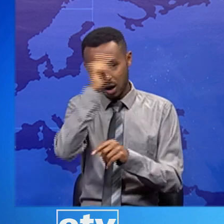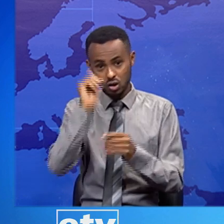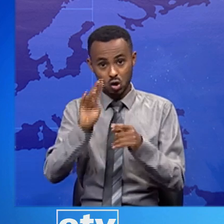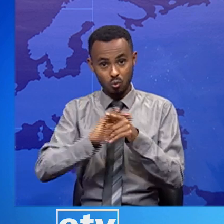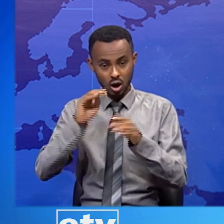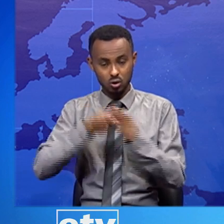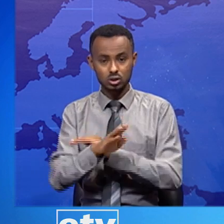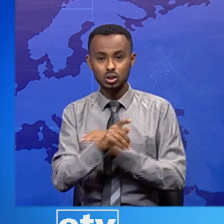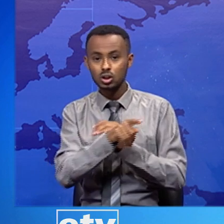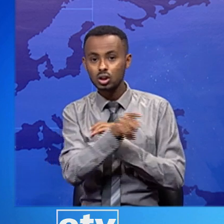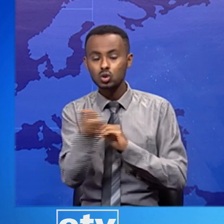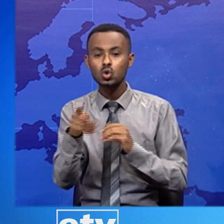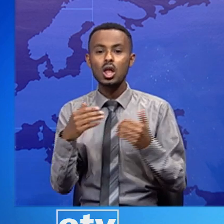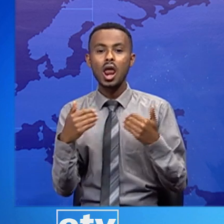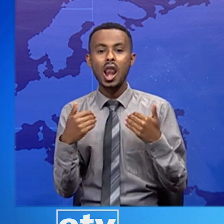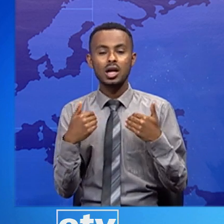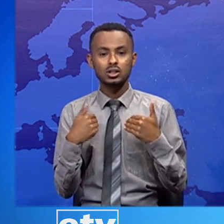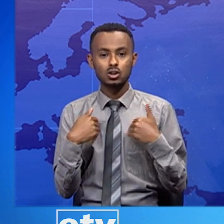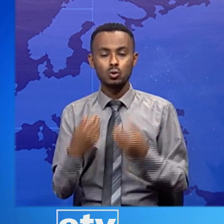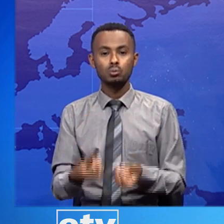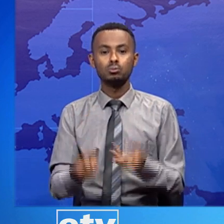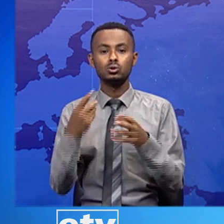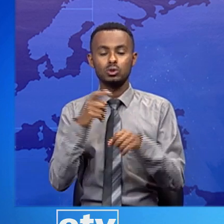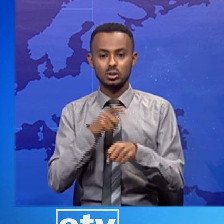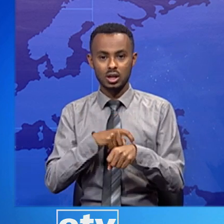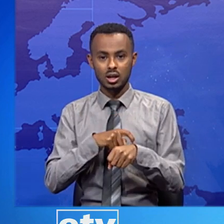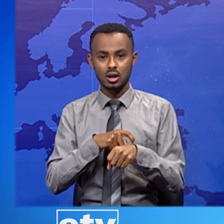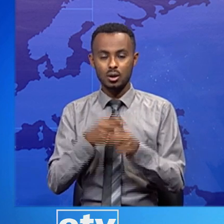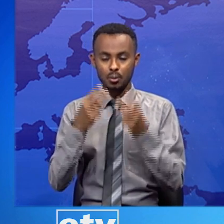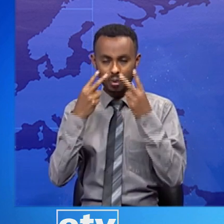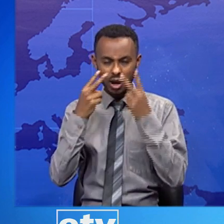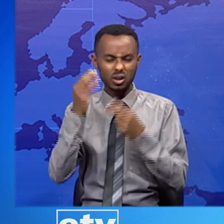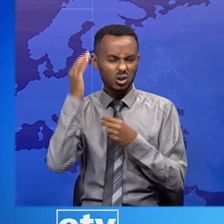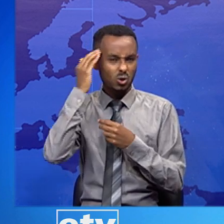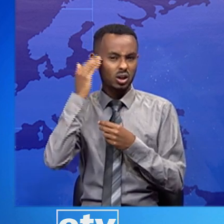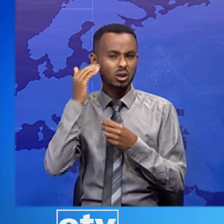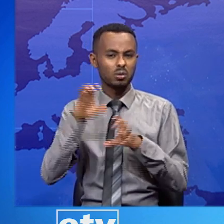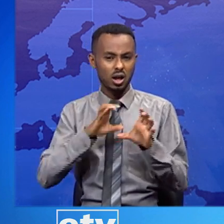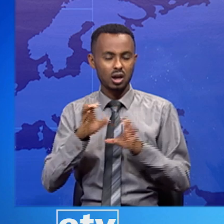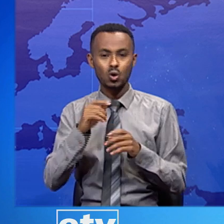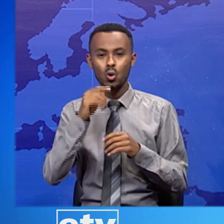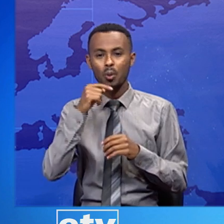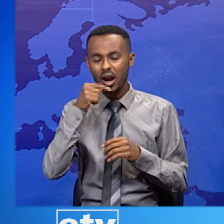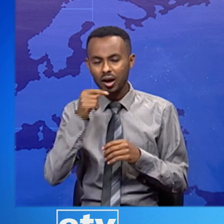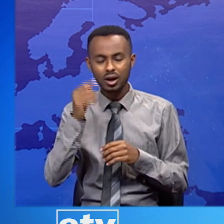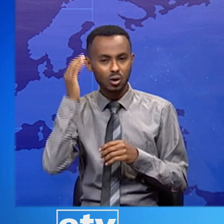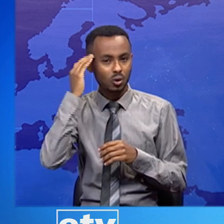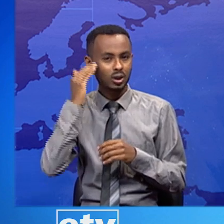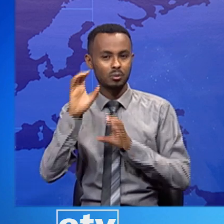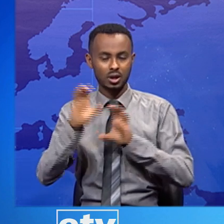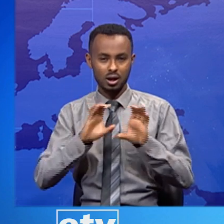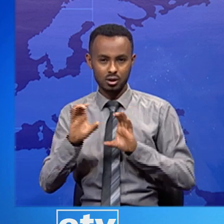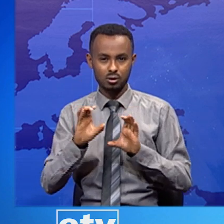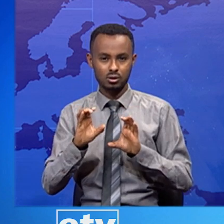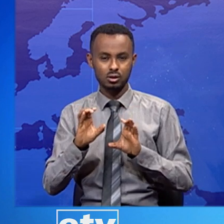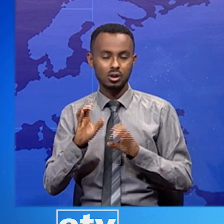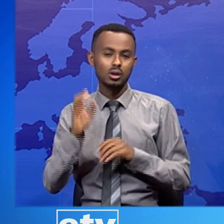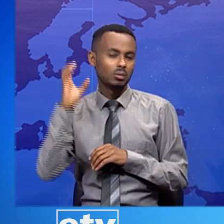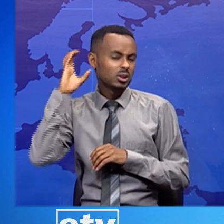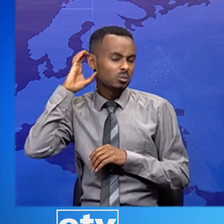በመካኒክነት በማንኛውም ሙያ ውስጥ እነሱ ያላቸው ብዙ ጊዜ ማየትን ነው ዕውቀት ምናምን መናገርን ነው ዕውቀት